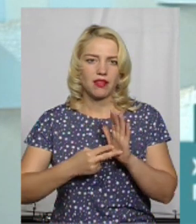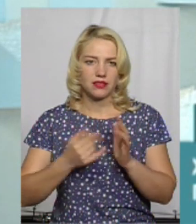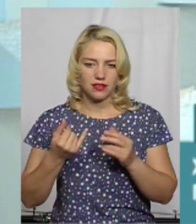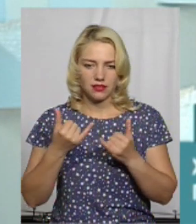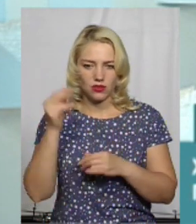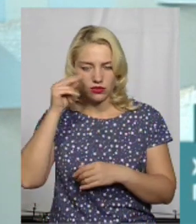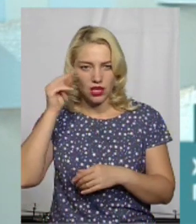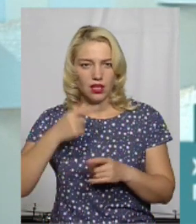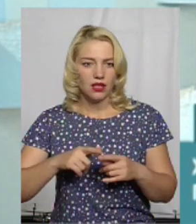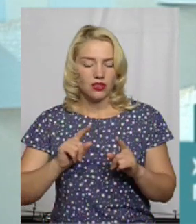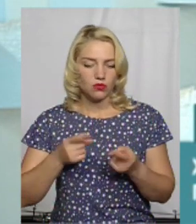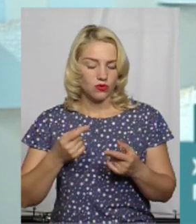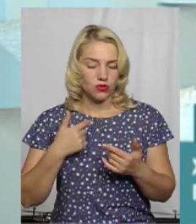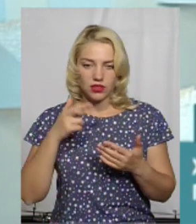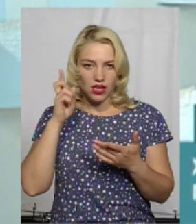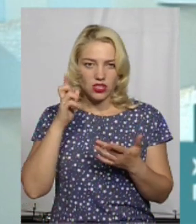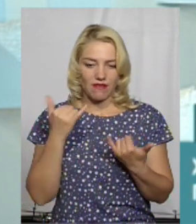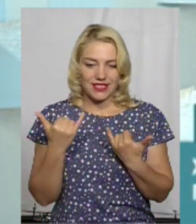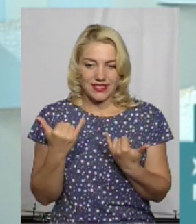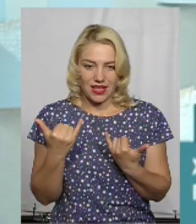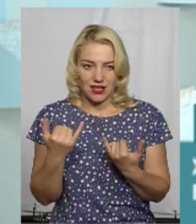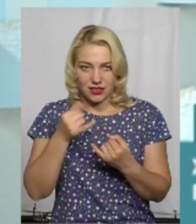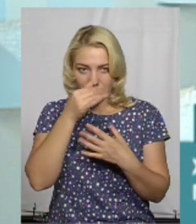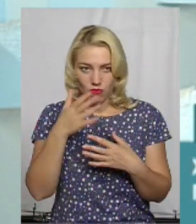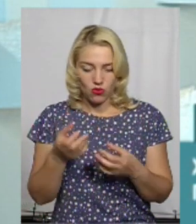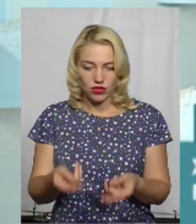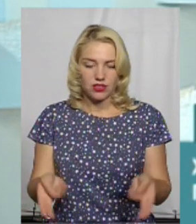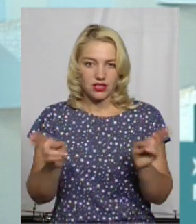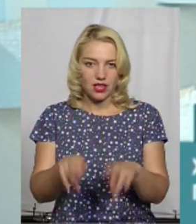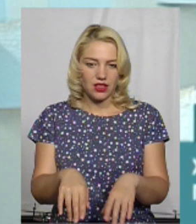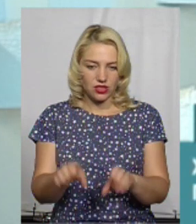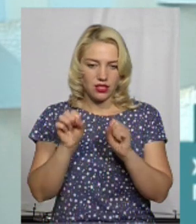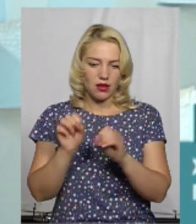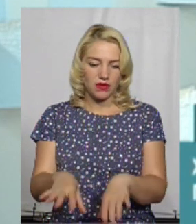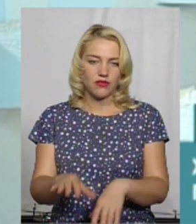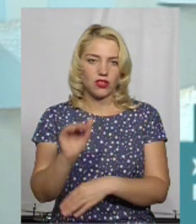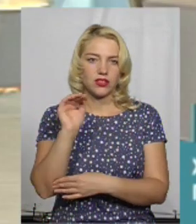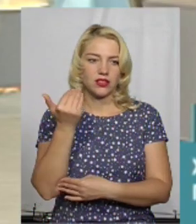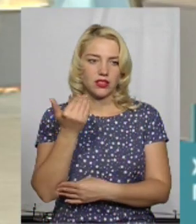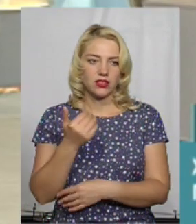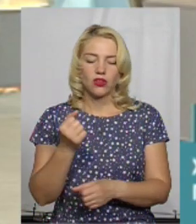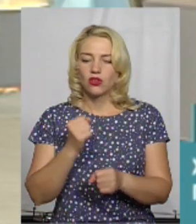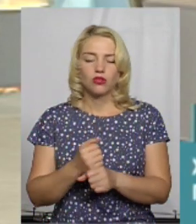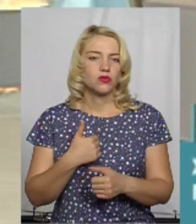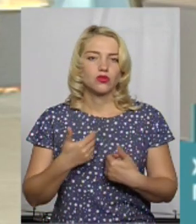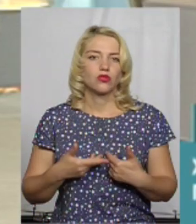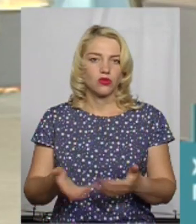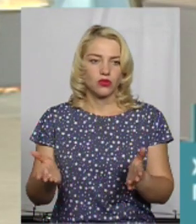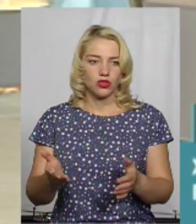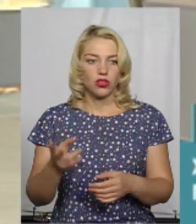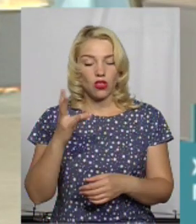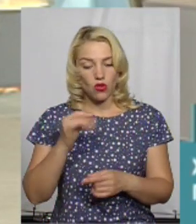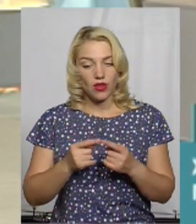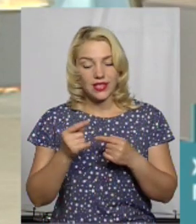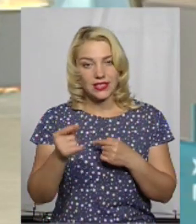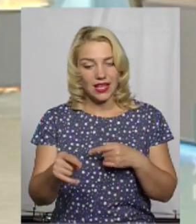ситуації держава, вона не може залишити на призволяще дитину і сказати, робіть з нею все, що завгодно. Водночас